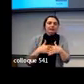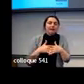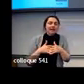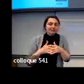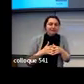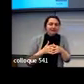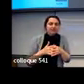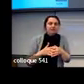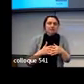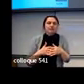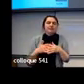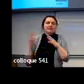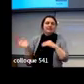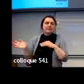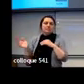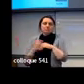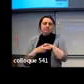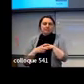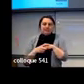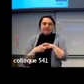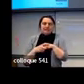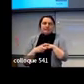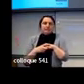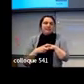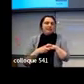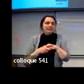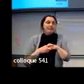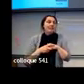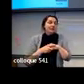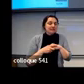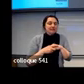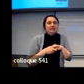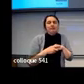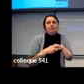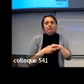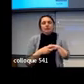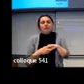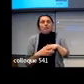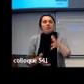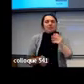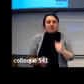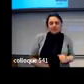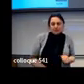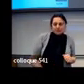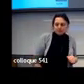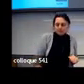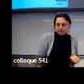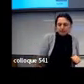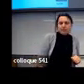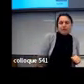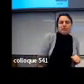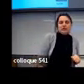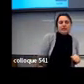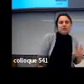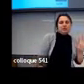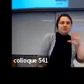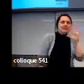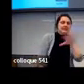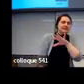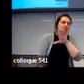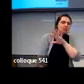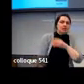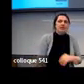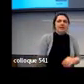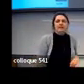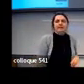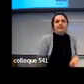c'est à la fin, là, la section qui concerne les perspectives, bon, on a appelé ça les données ouvertes de recherche.